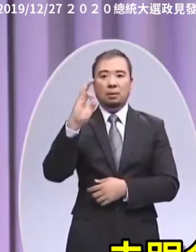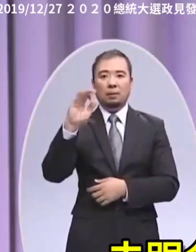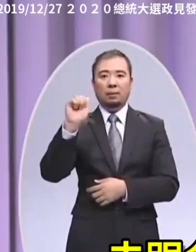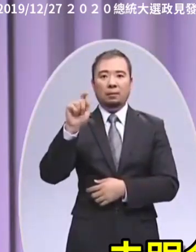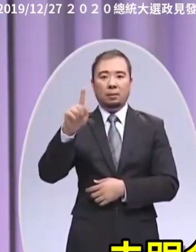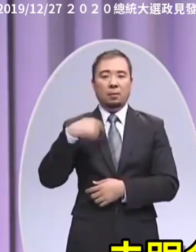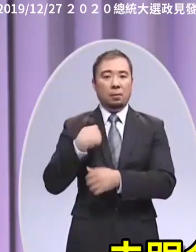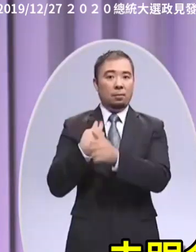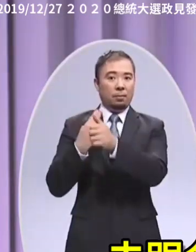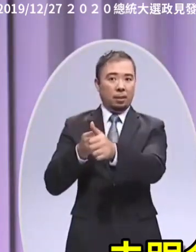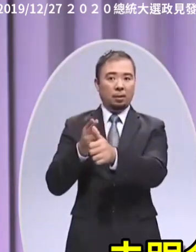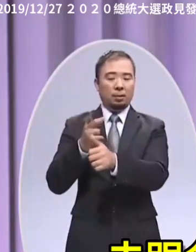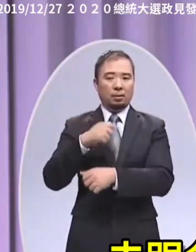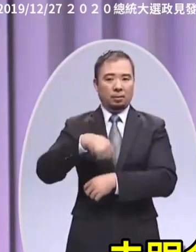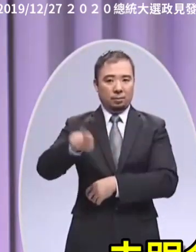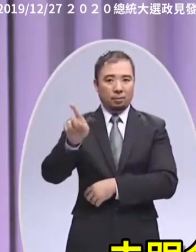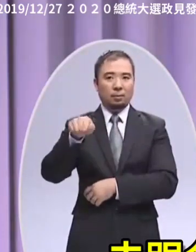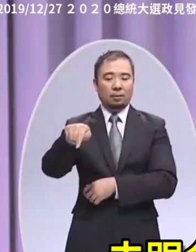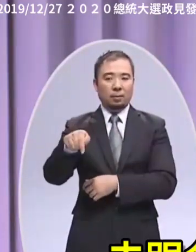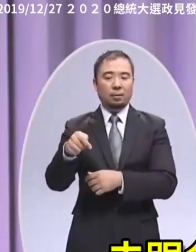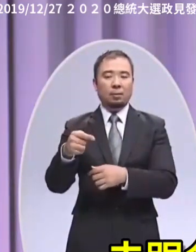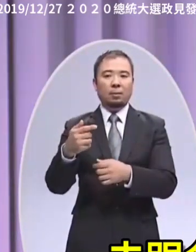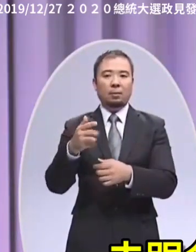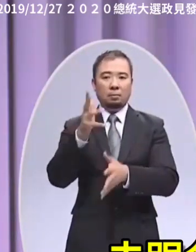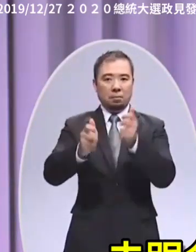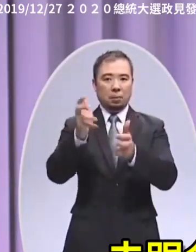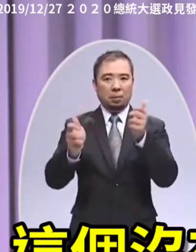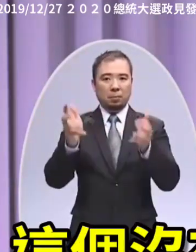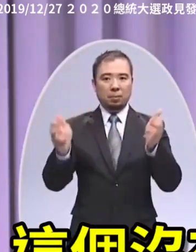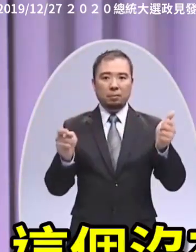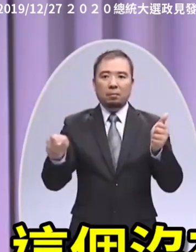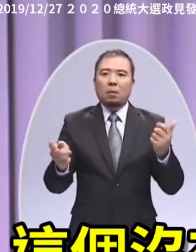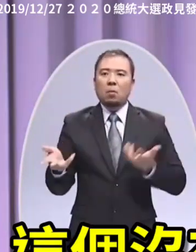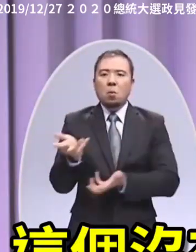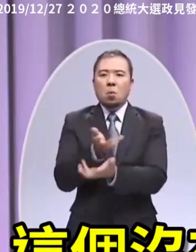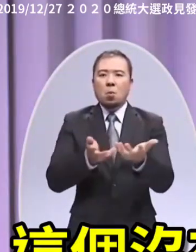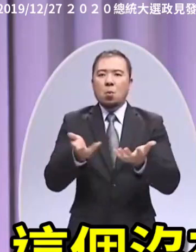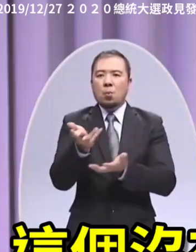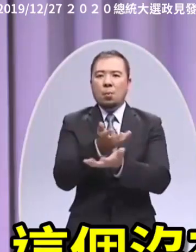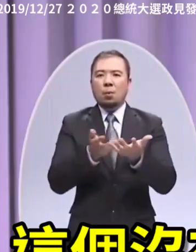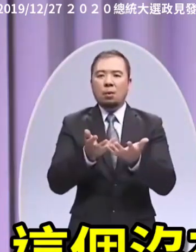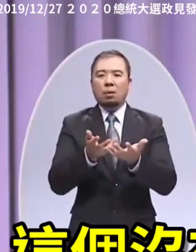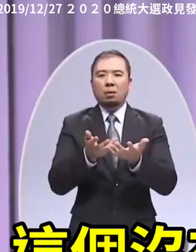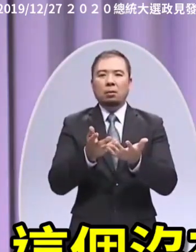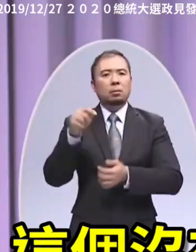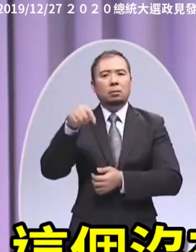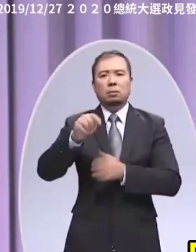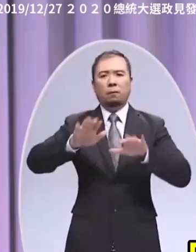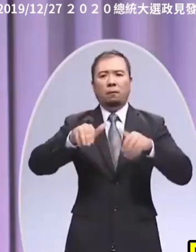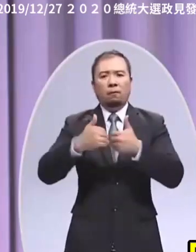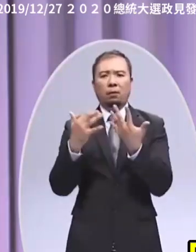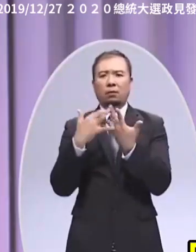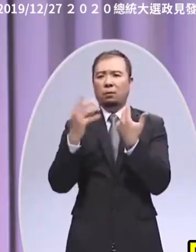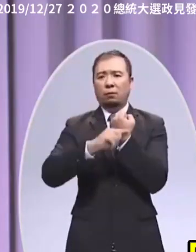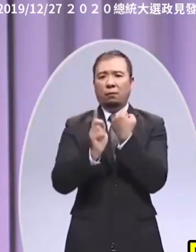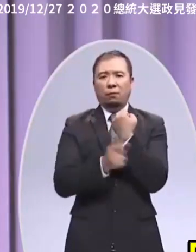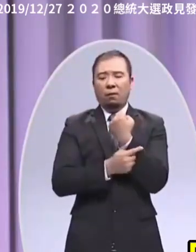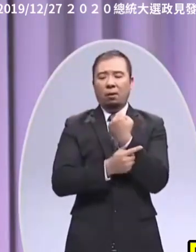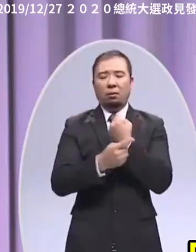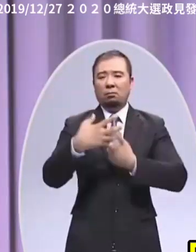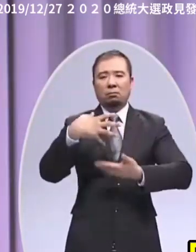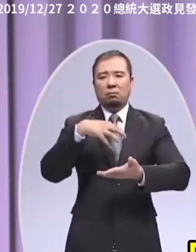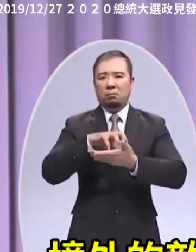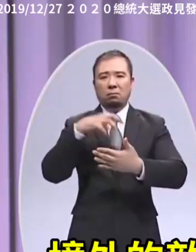托去跟各国的领袖相互的往来，这个没有在反渗透法之内。反渗透法